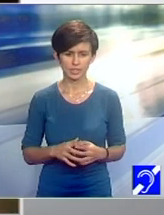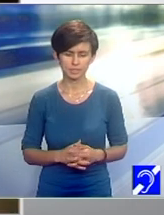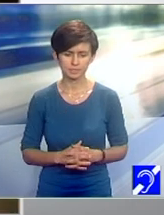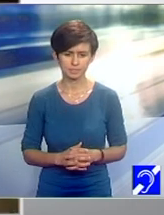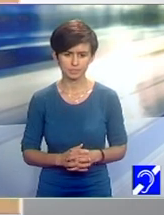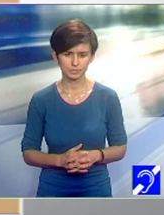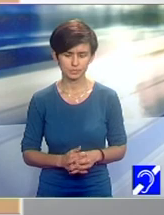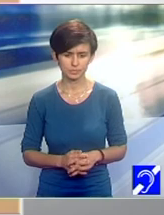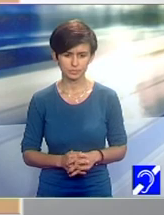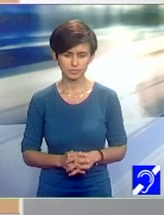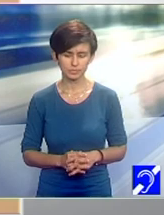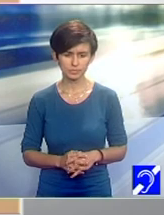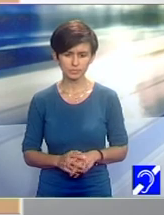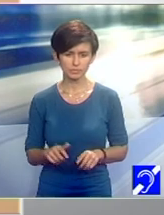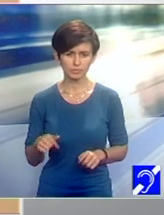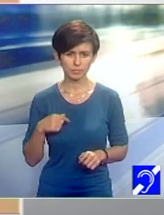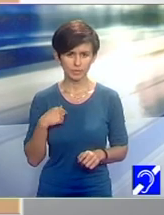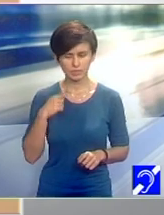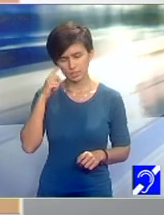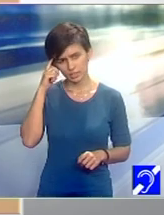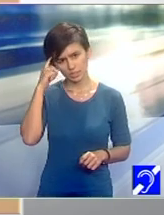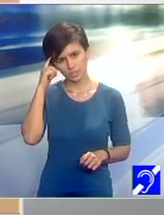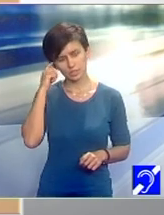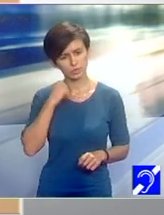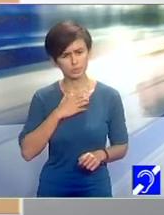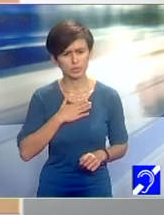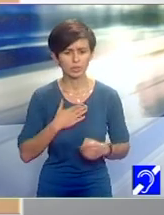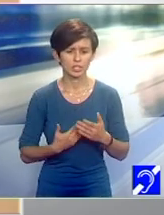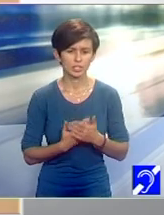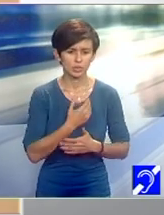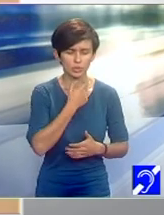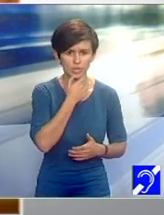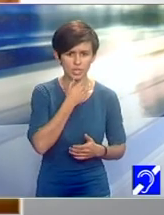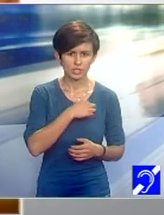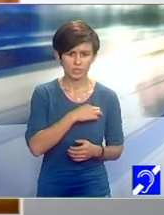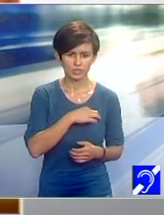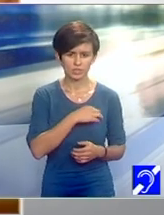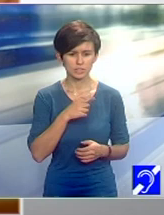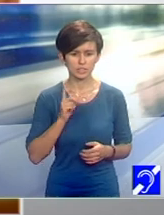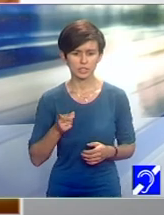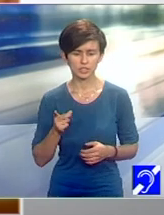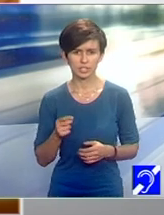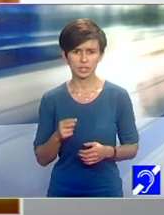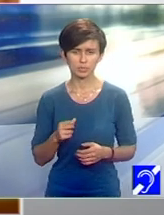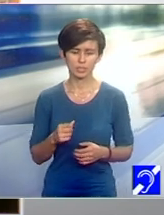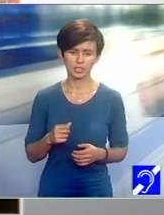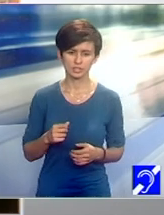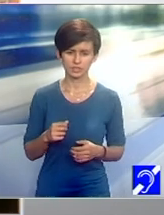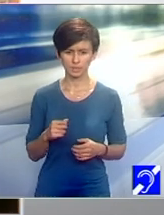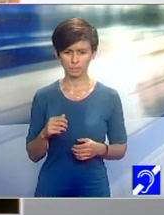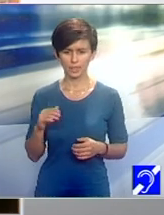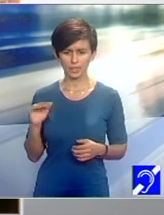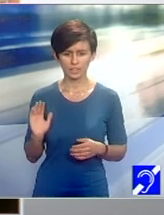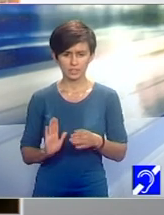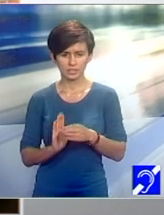asta ar fi gândul meu acum, în noul an universitar, că trebuie să ne maturizăm în sensul de a